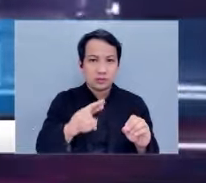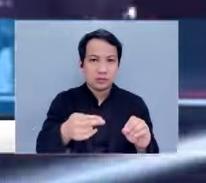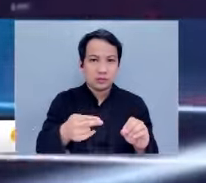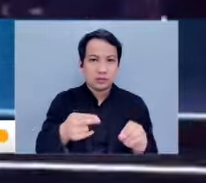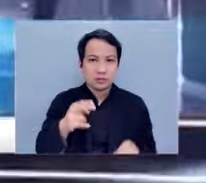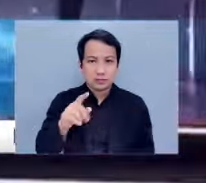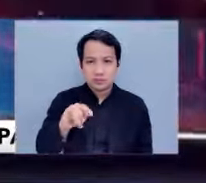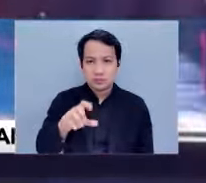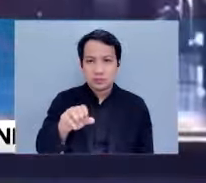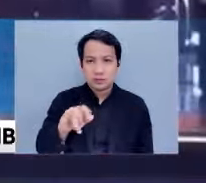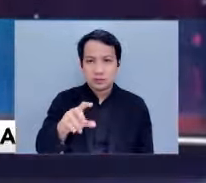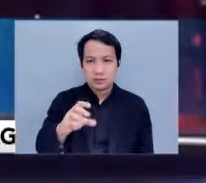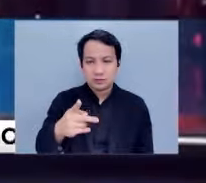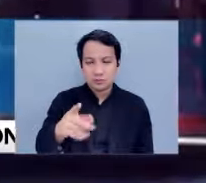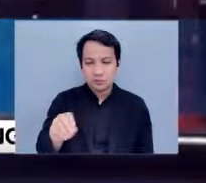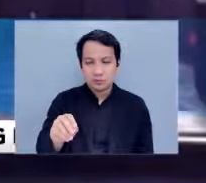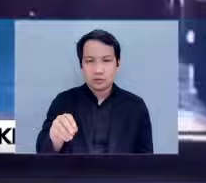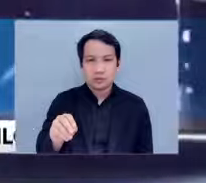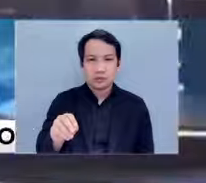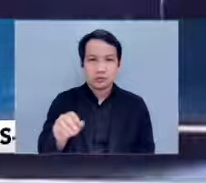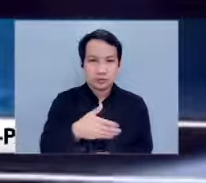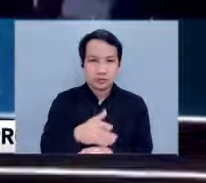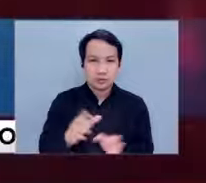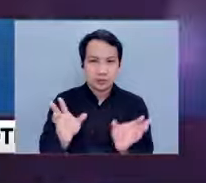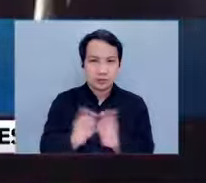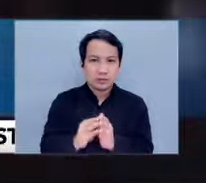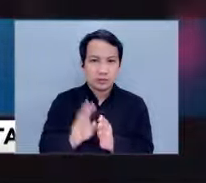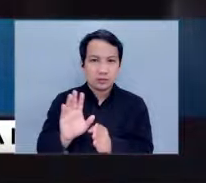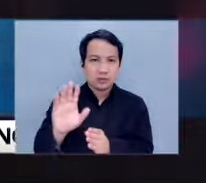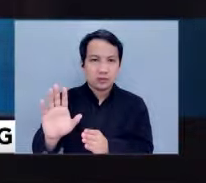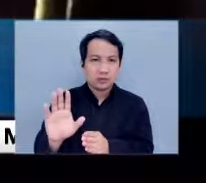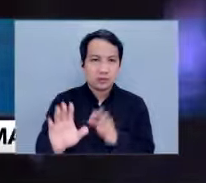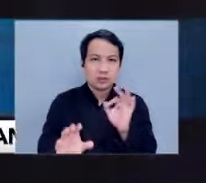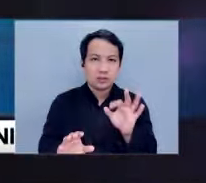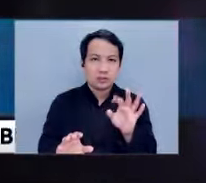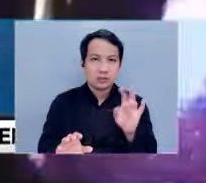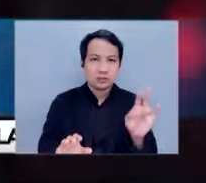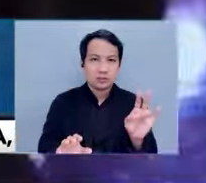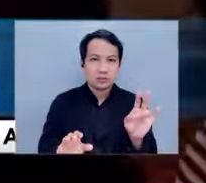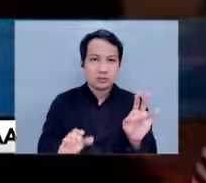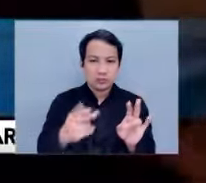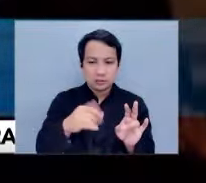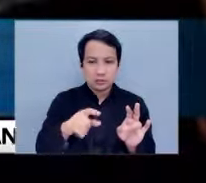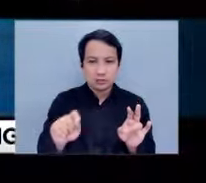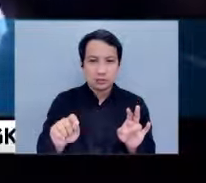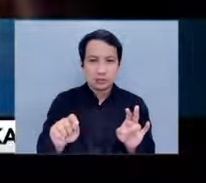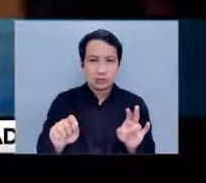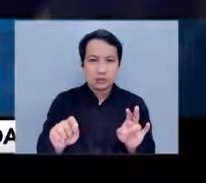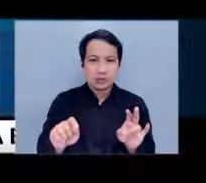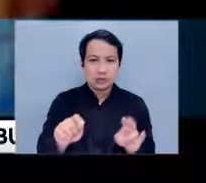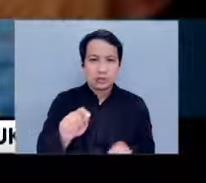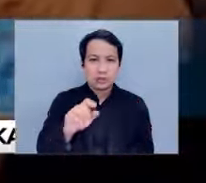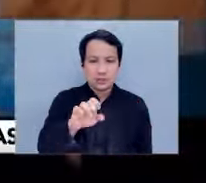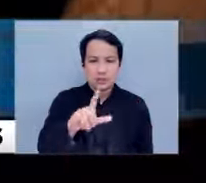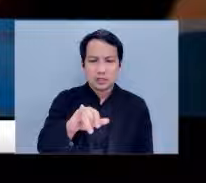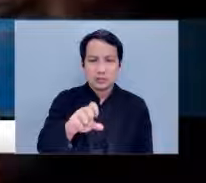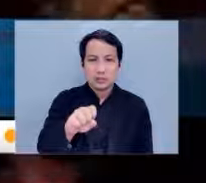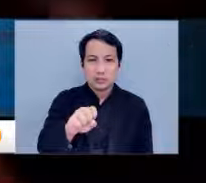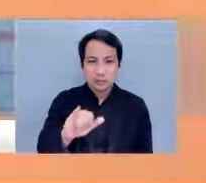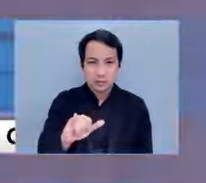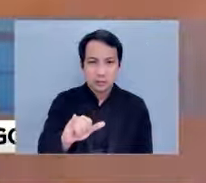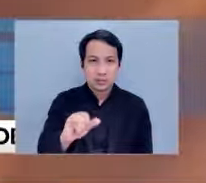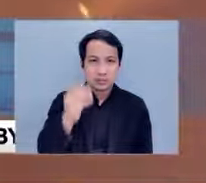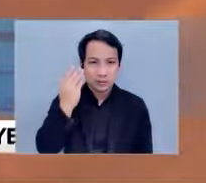Azarcon. Game na game na kinanta ng River Maya ang kanilang 1997 hit song na LSE. Patikim yan ng kanilang